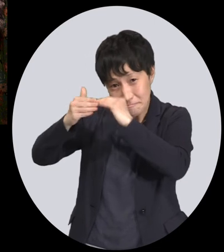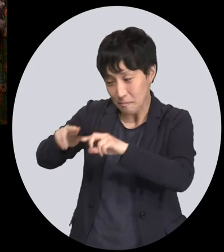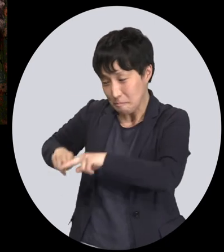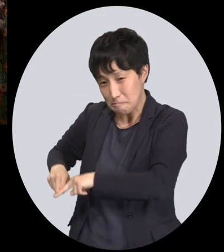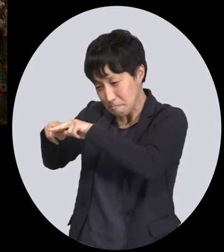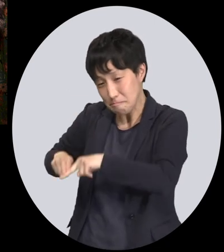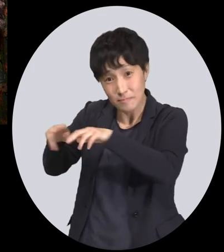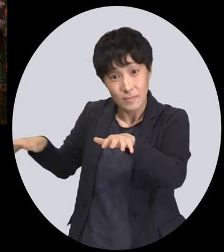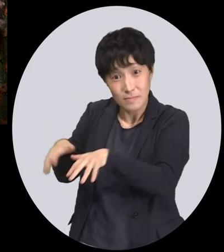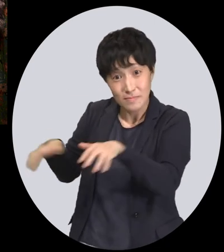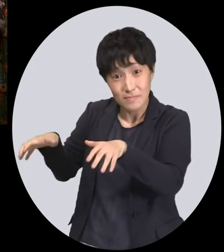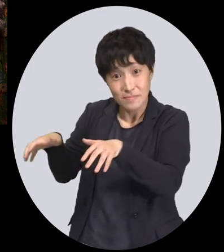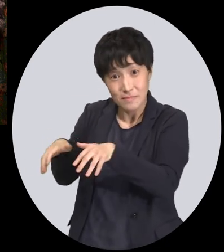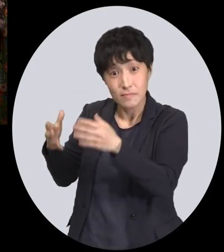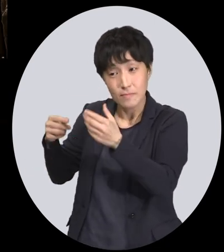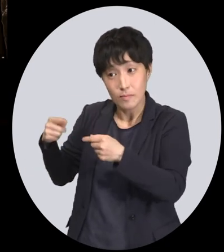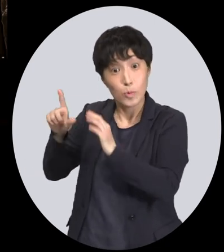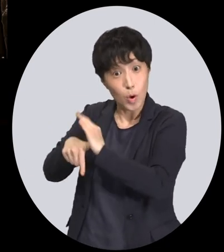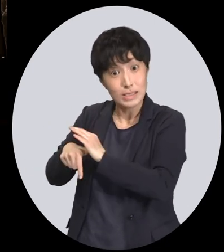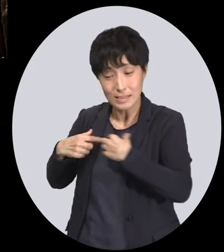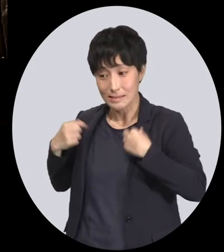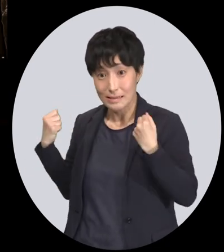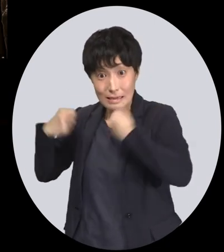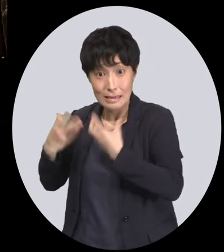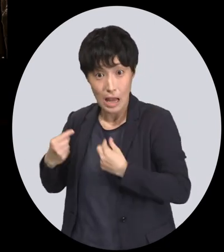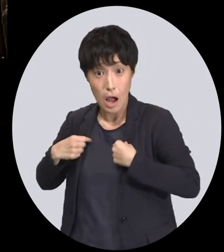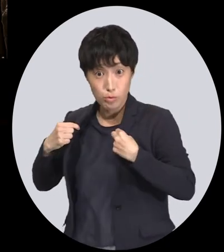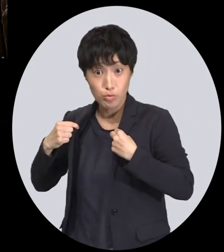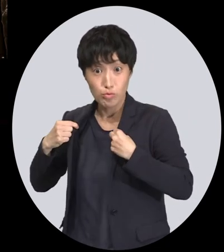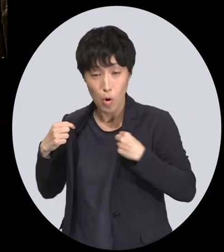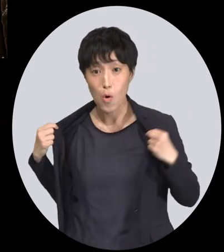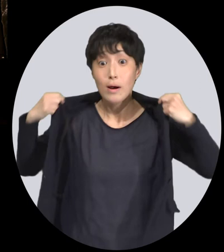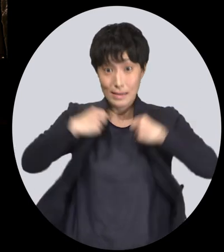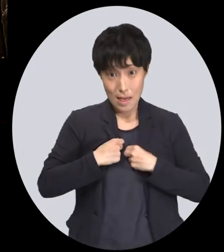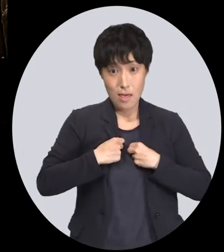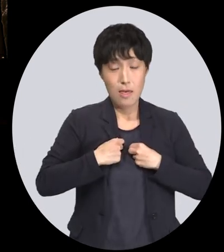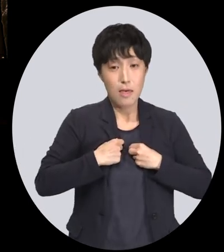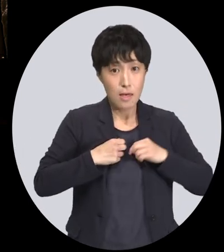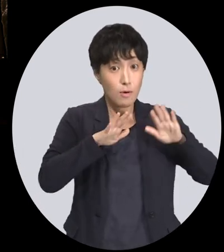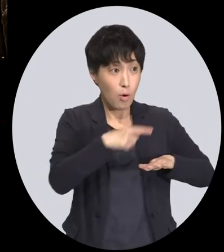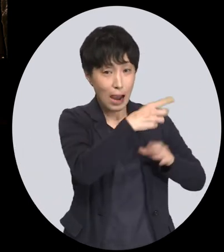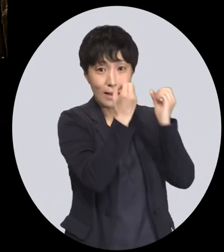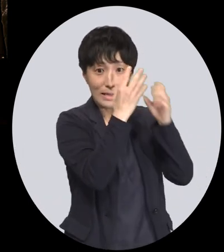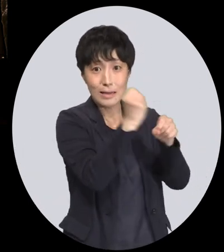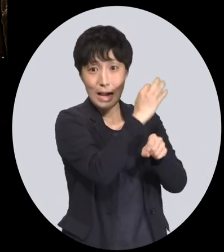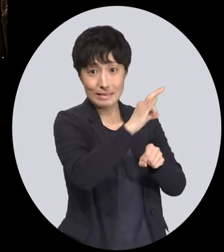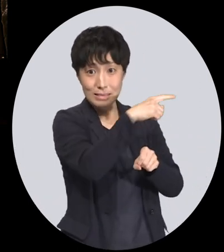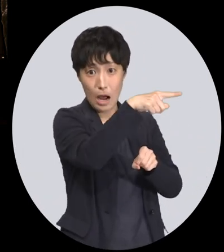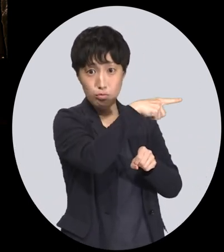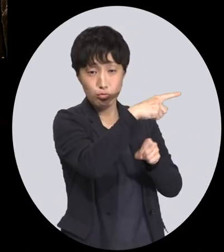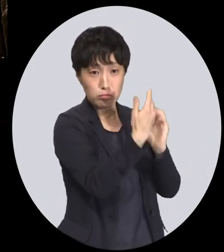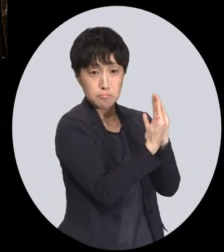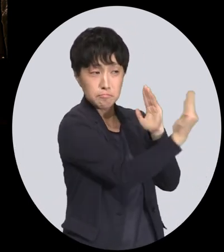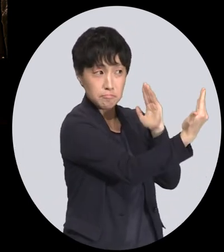つまりm 式写真回路昔撮りだめたポラロイド写真の中で使ったそう